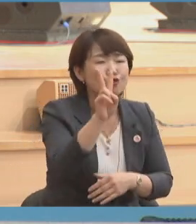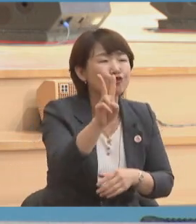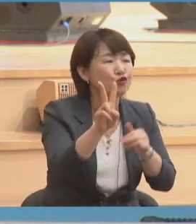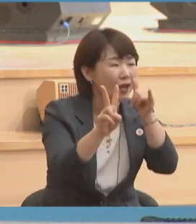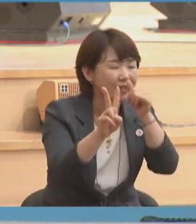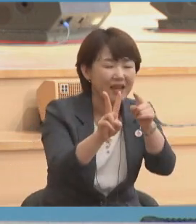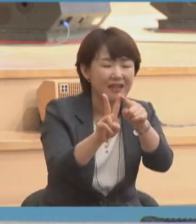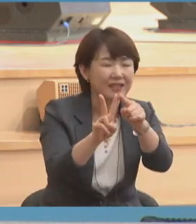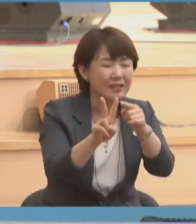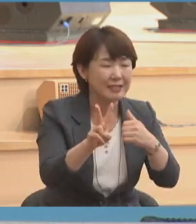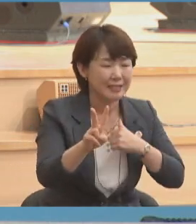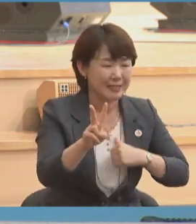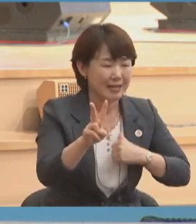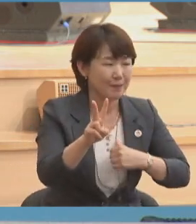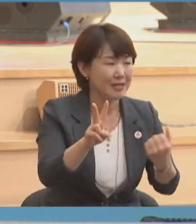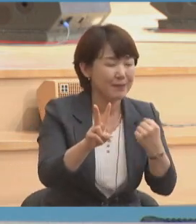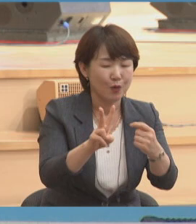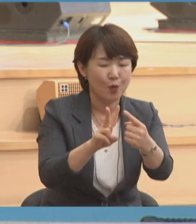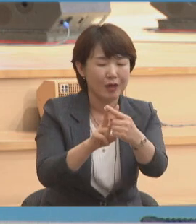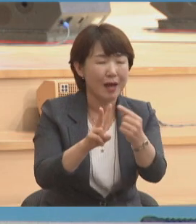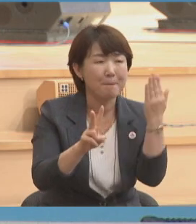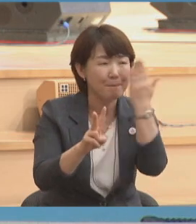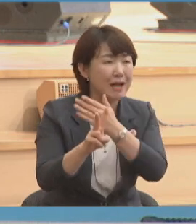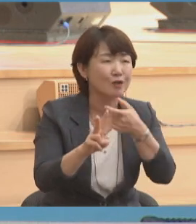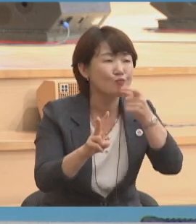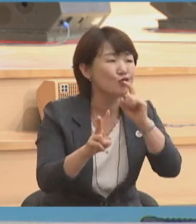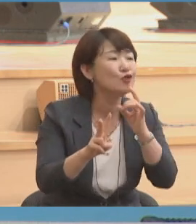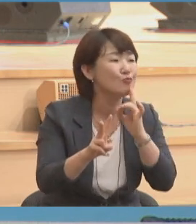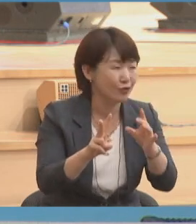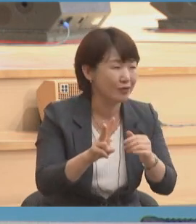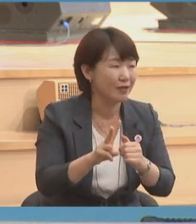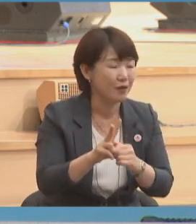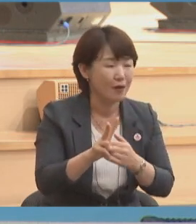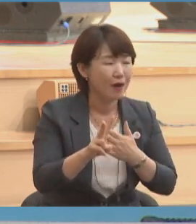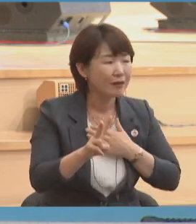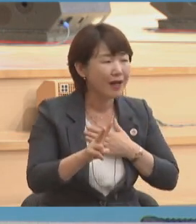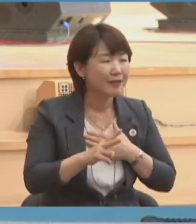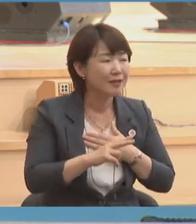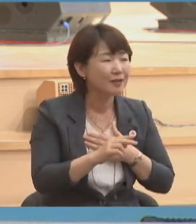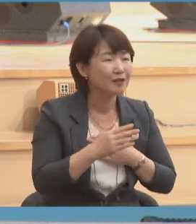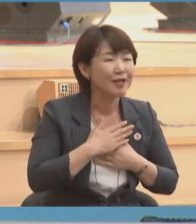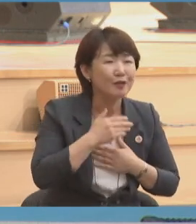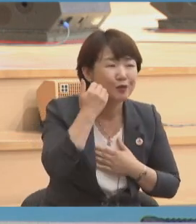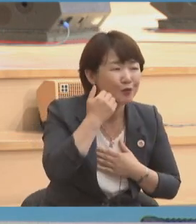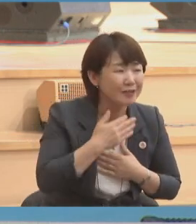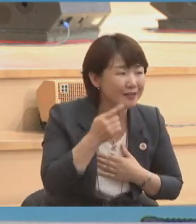맑은 물뿐입니다. 나는 술입니다.